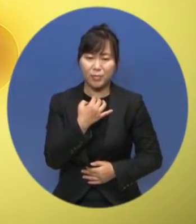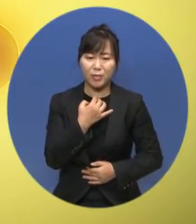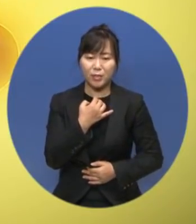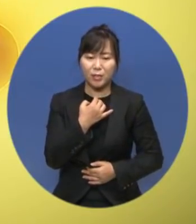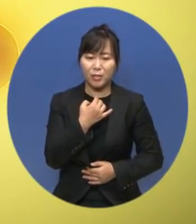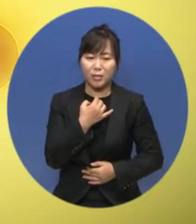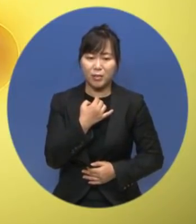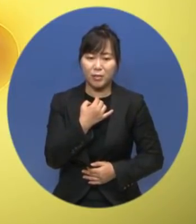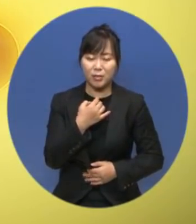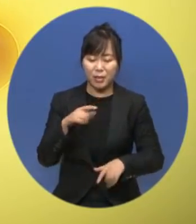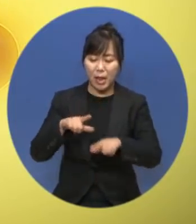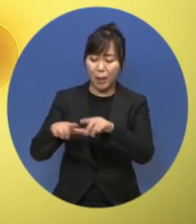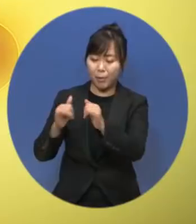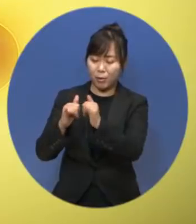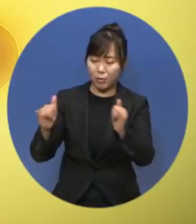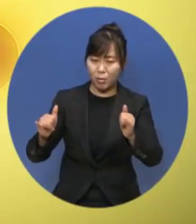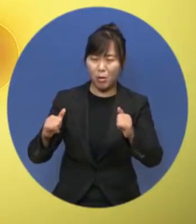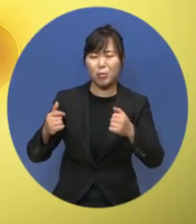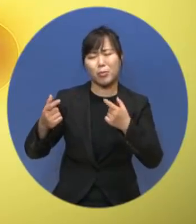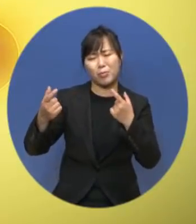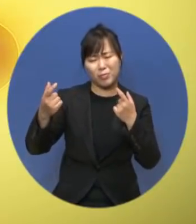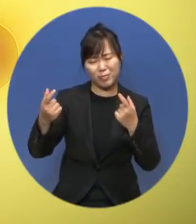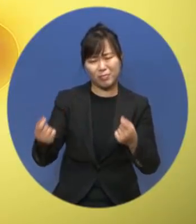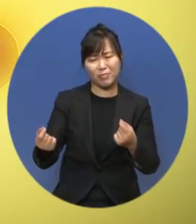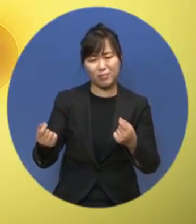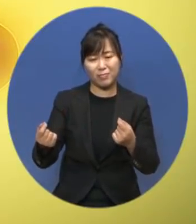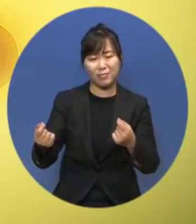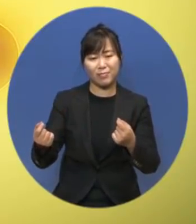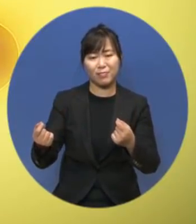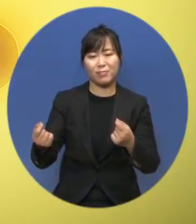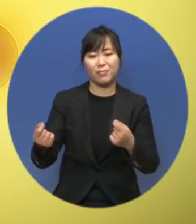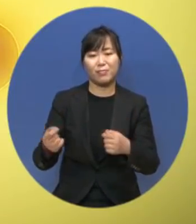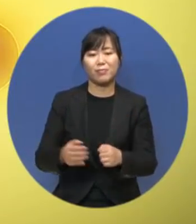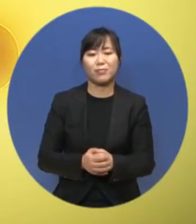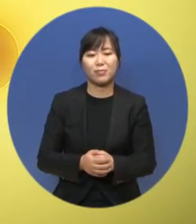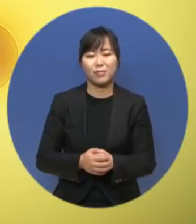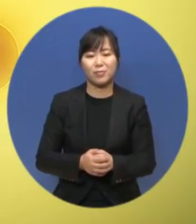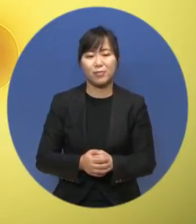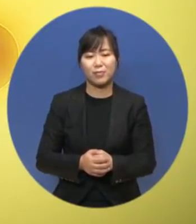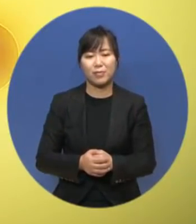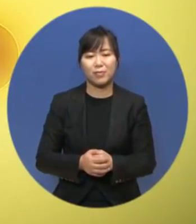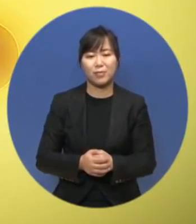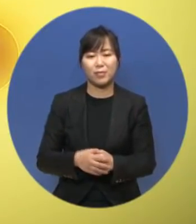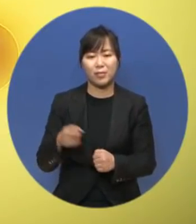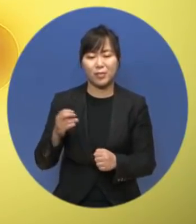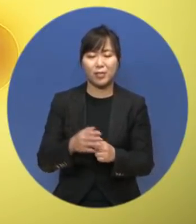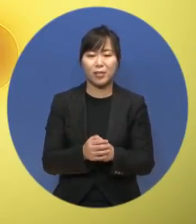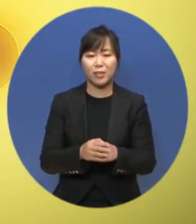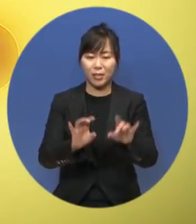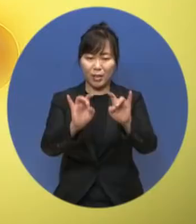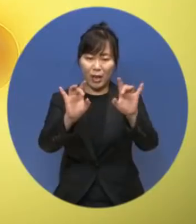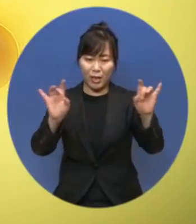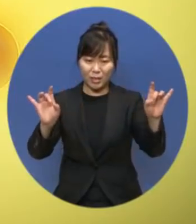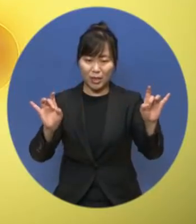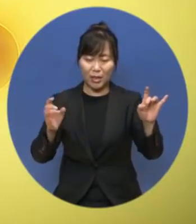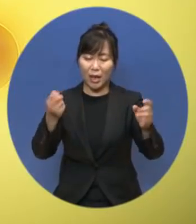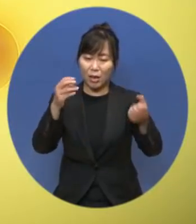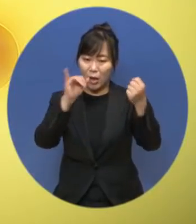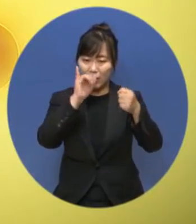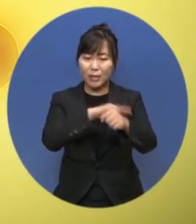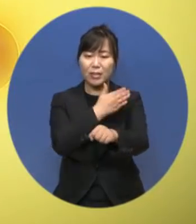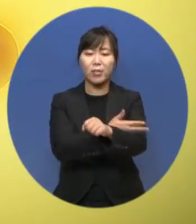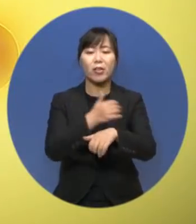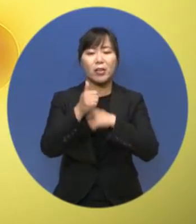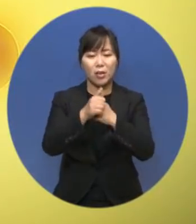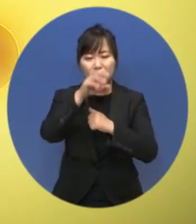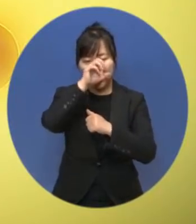뿐이지 비장애인과 다를 것이 하나도 없고요. 그리고 각자 가지신 재능에